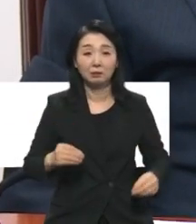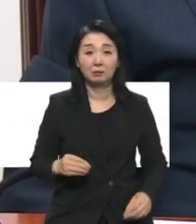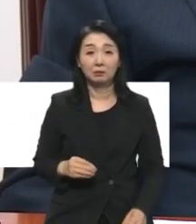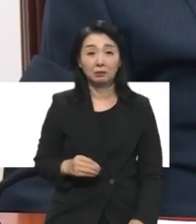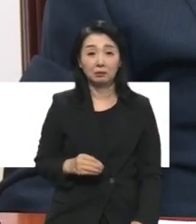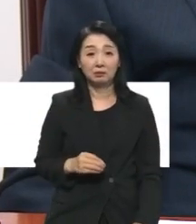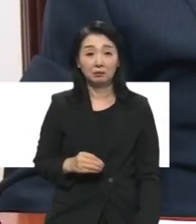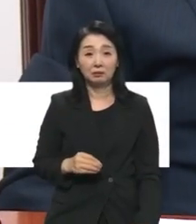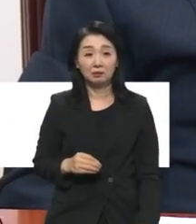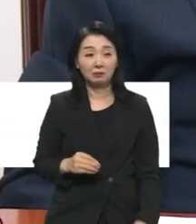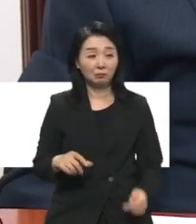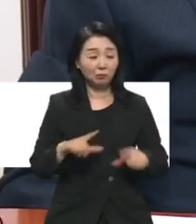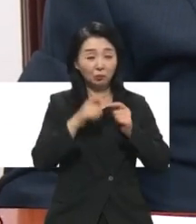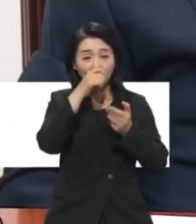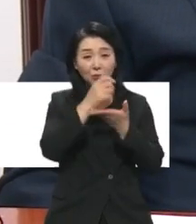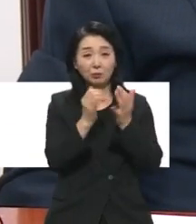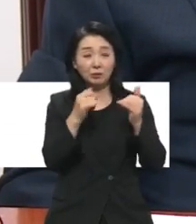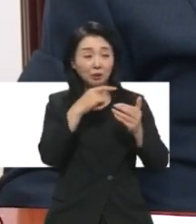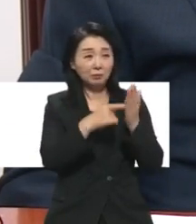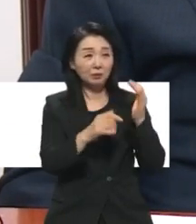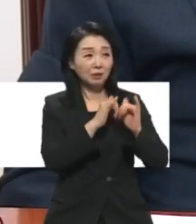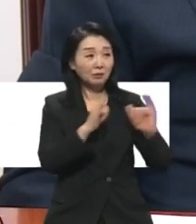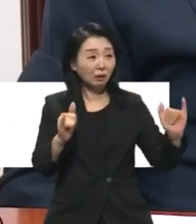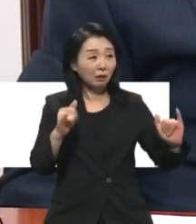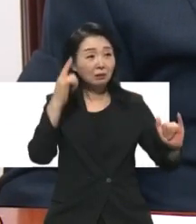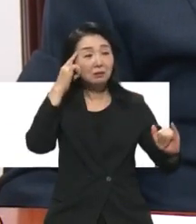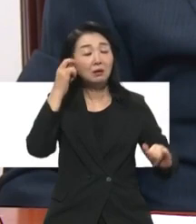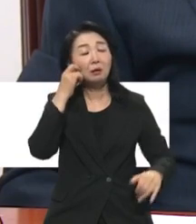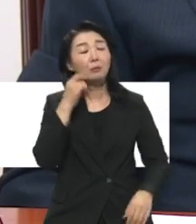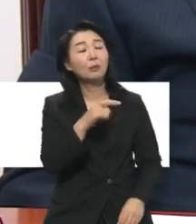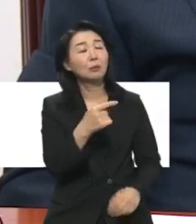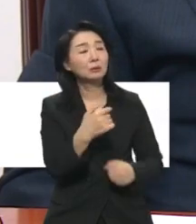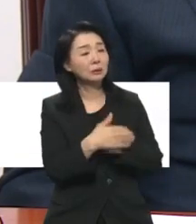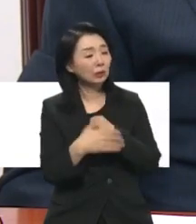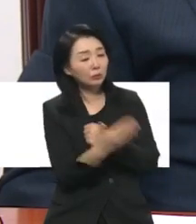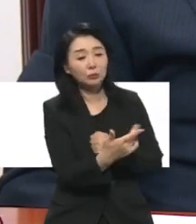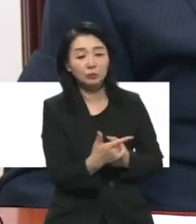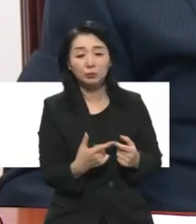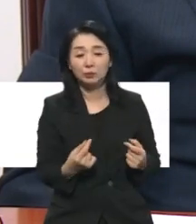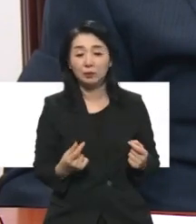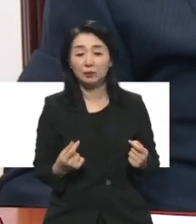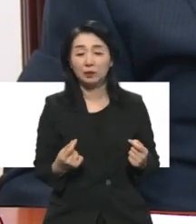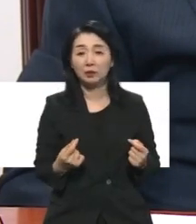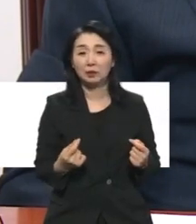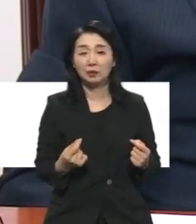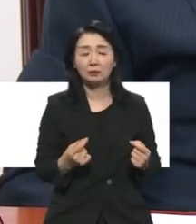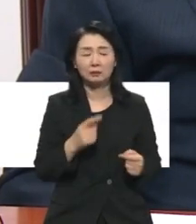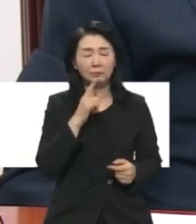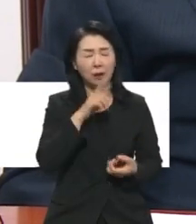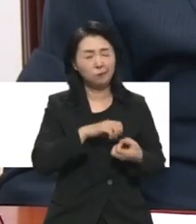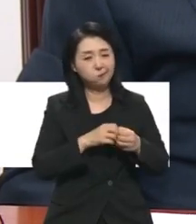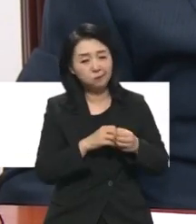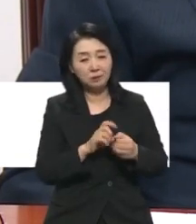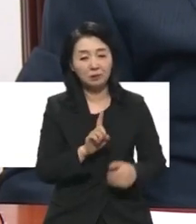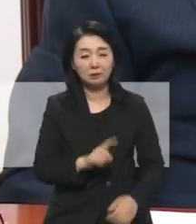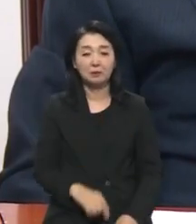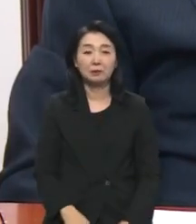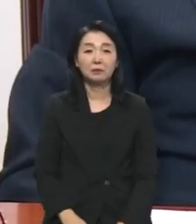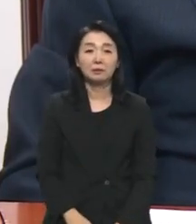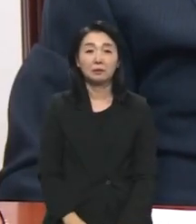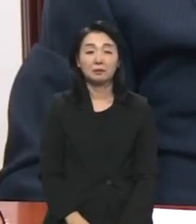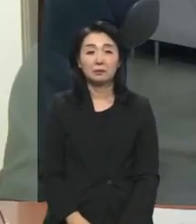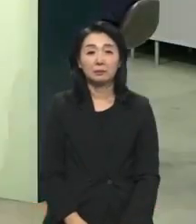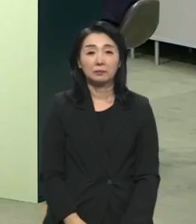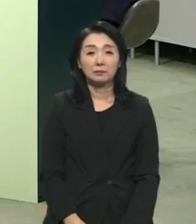일반 범죄의 피의자들은 꿈도 못 꿀 특혜를 누리고 있으면서 할 소리는 아닌 것 같습니다